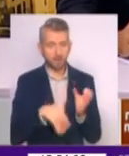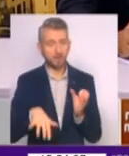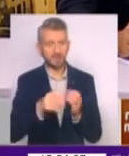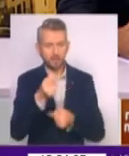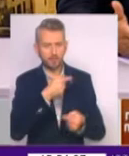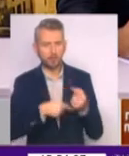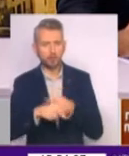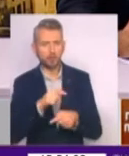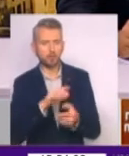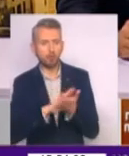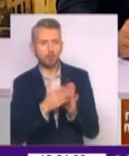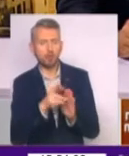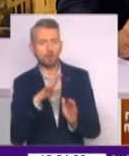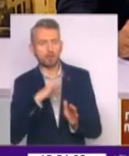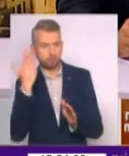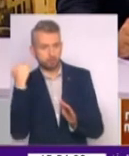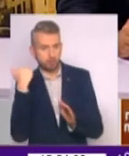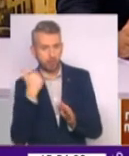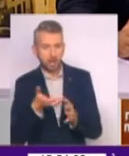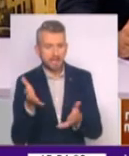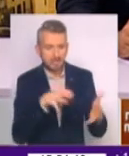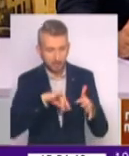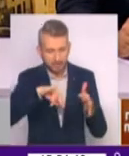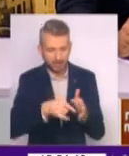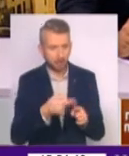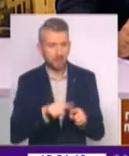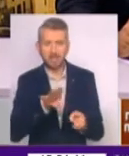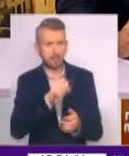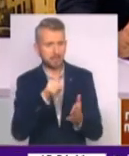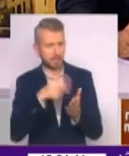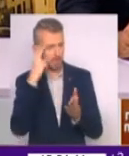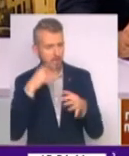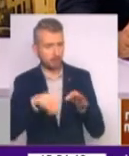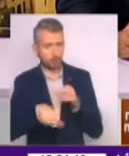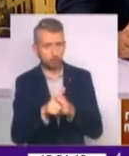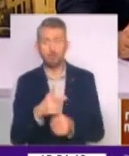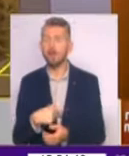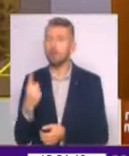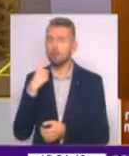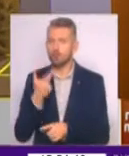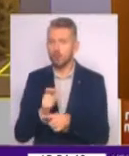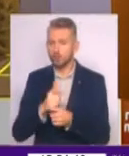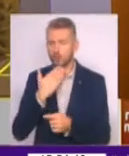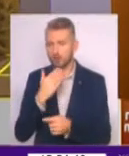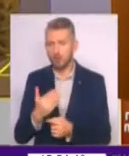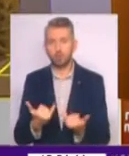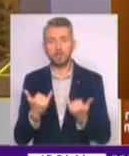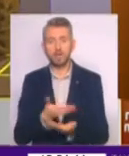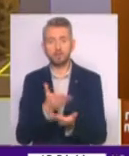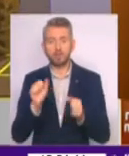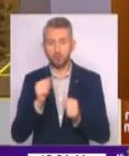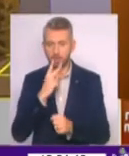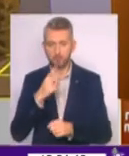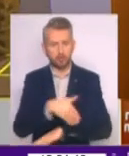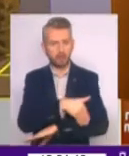вернути в первісний стан, тобто зарити ці ями. Це не питання Київавтодору. Так, пане Сергію, почули. Я вам дуже дякую. Прямо зараз ви можете бачити